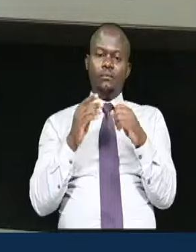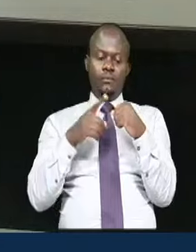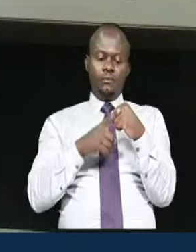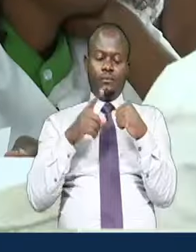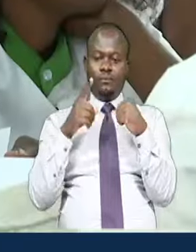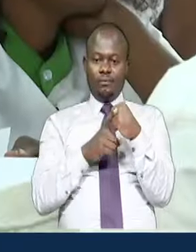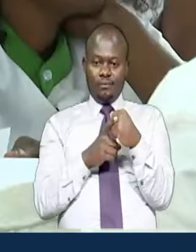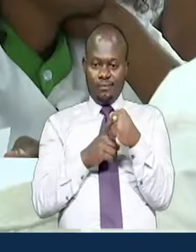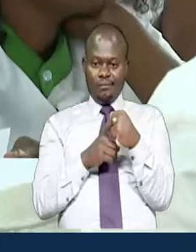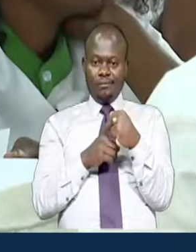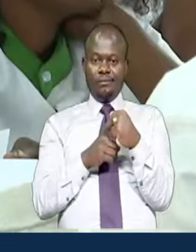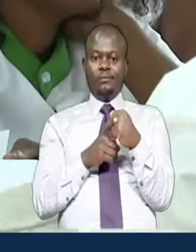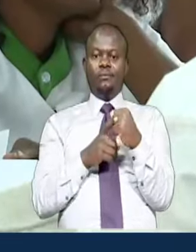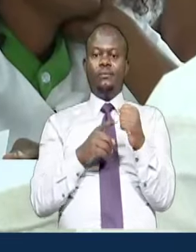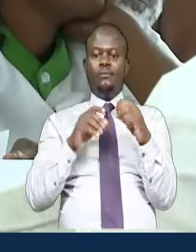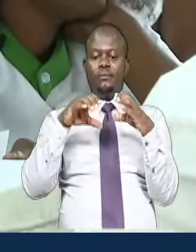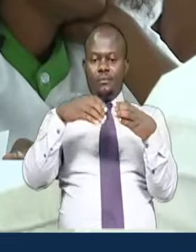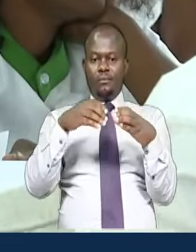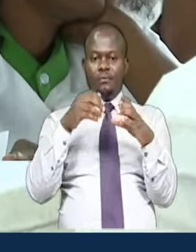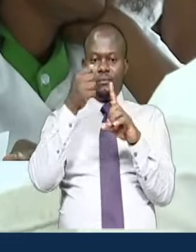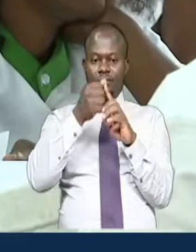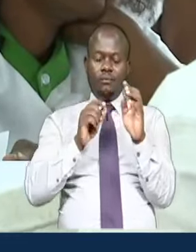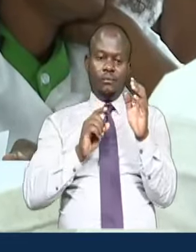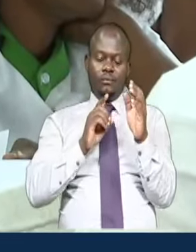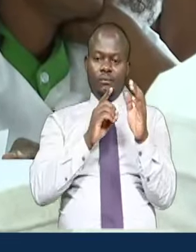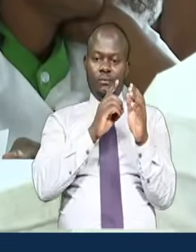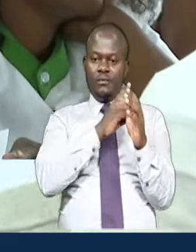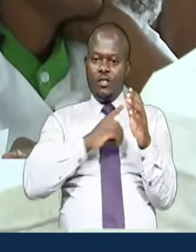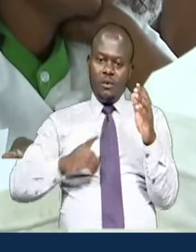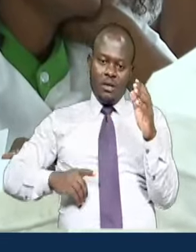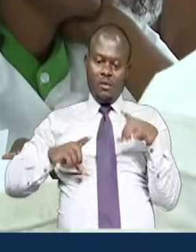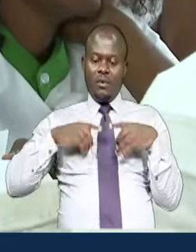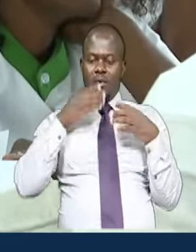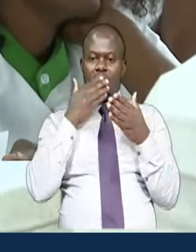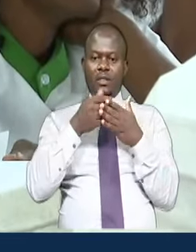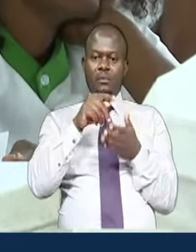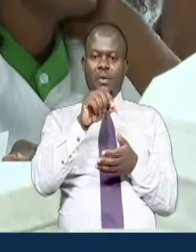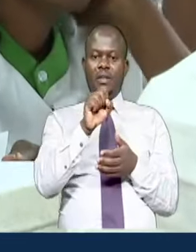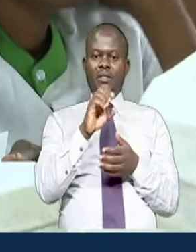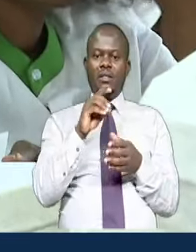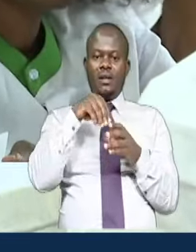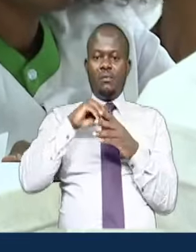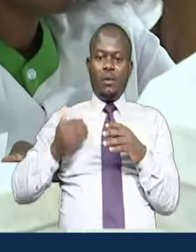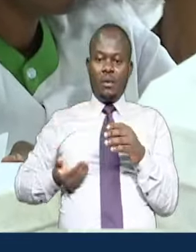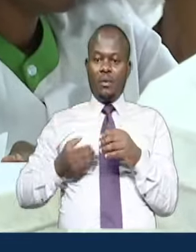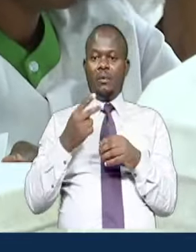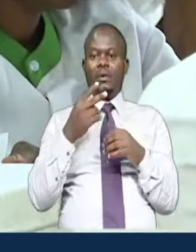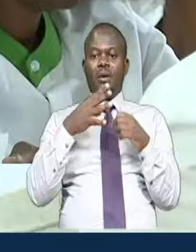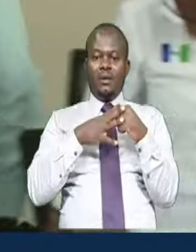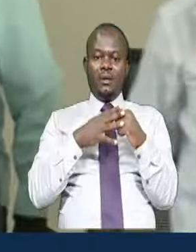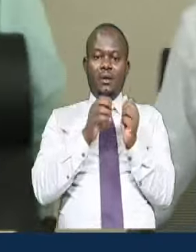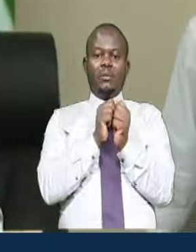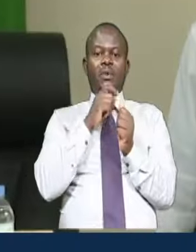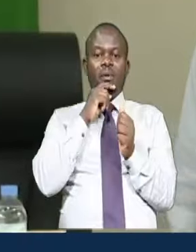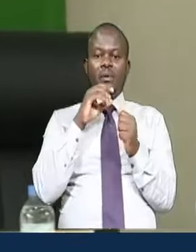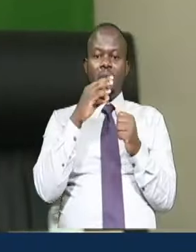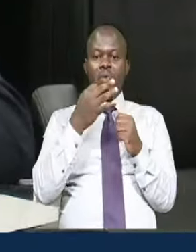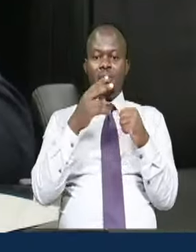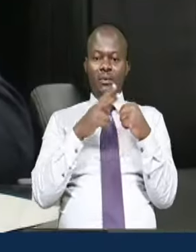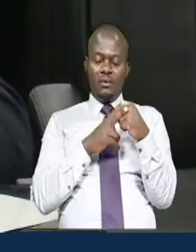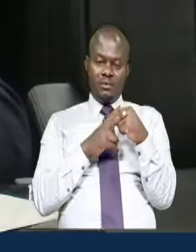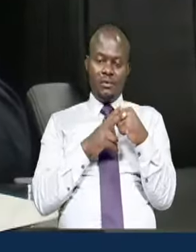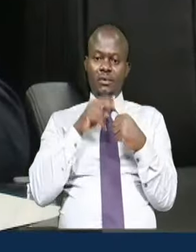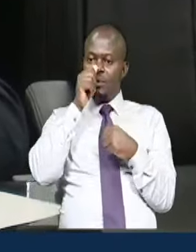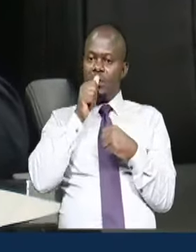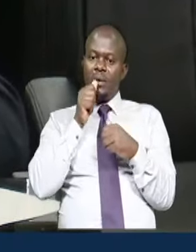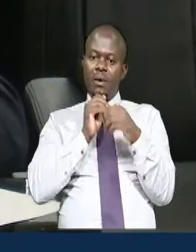66 b'ishyaka riharanira demokarasi n'imibereho myiza y'abaturage PSD, harimo abagore 29 n'abagabo 37.